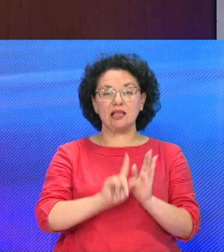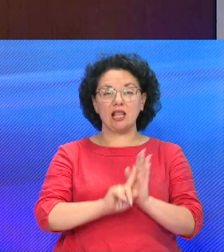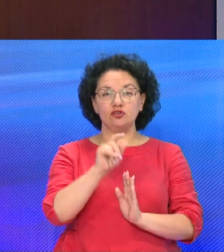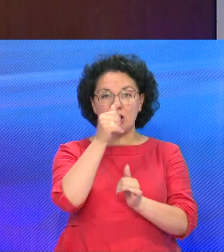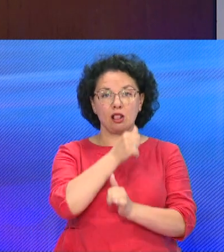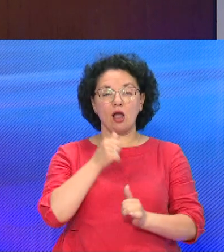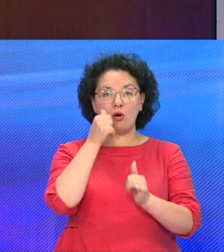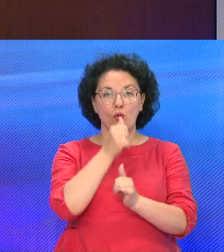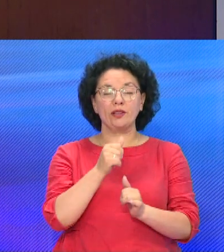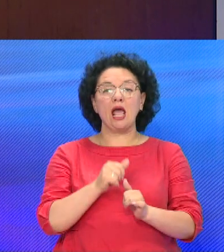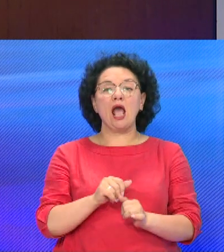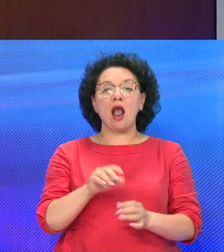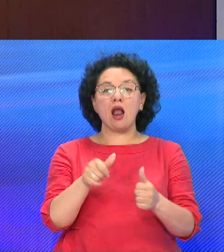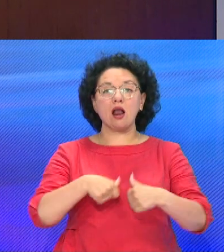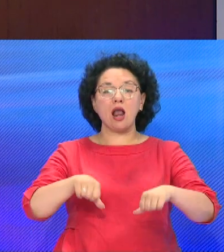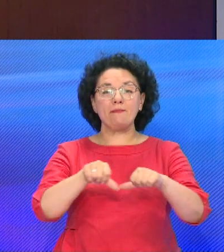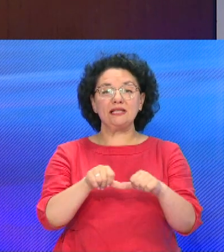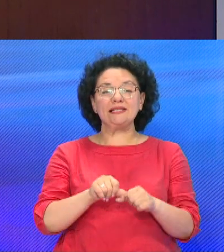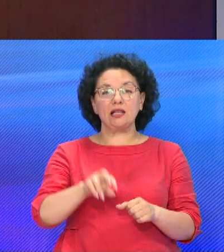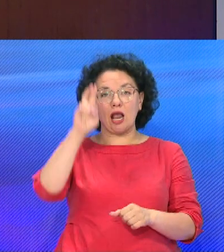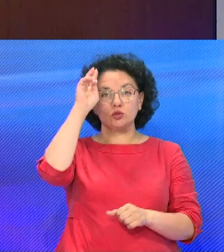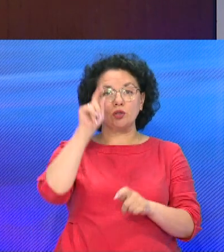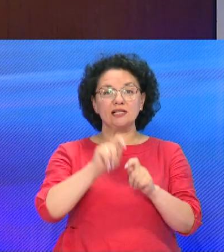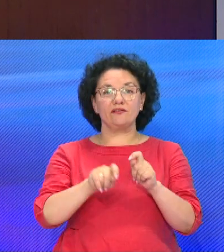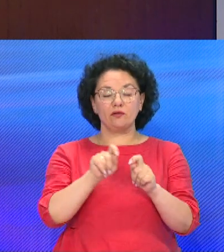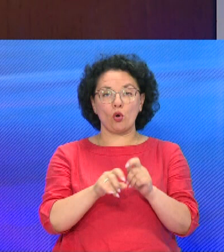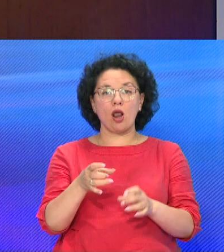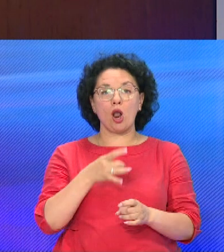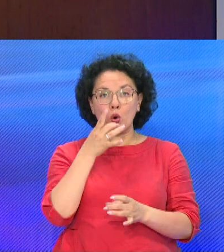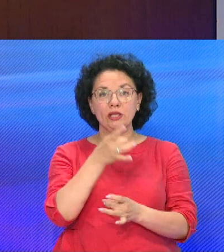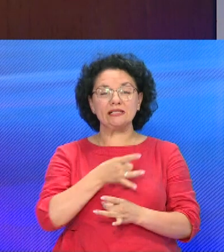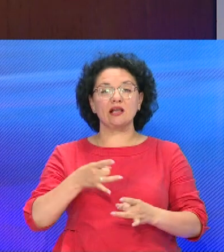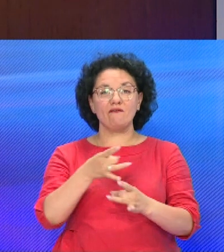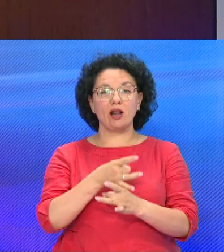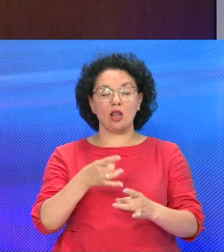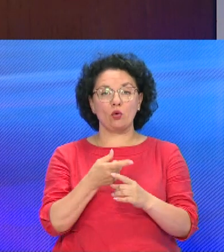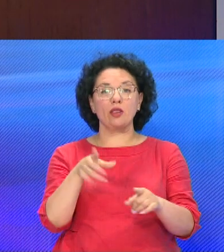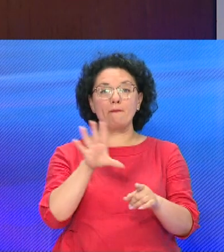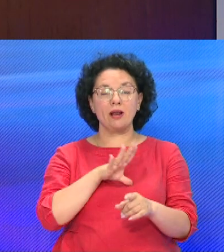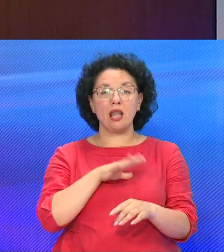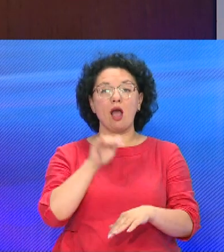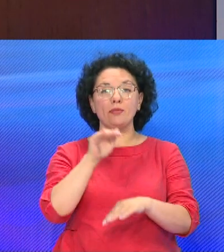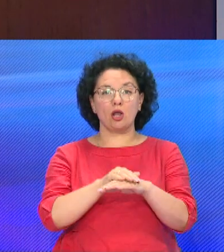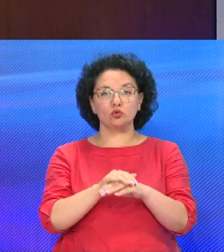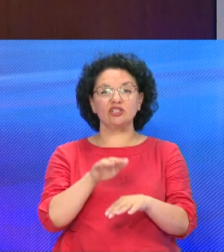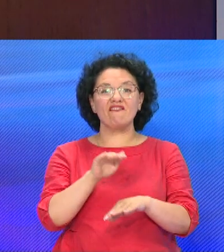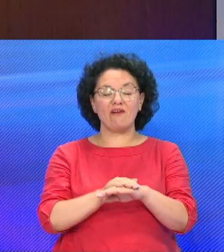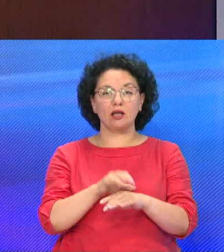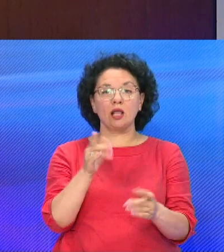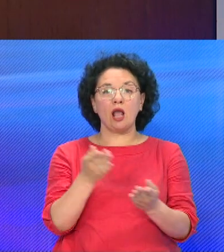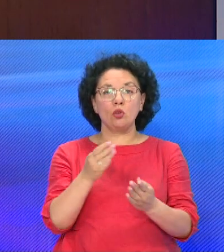Комітетом Держконтролю у медицинських установах регіону. Неглядячи на виявлені хіби, робота системи охови здоров'я